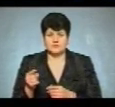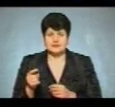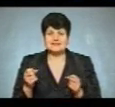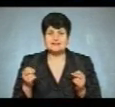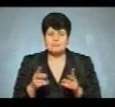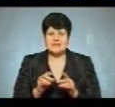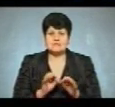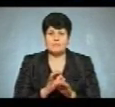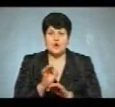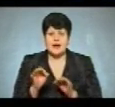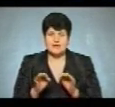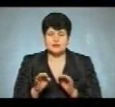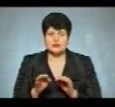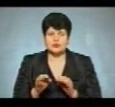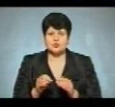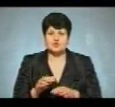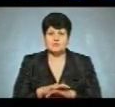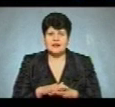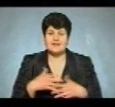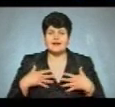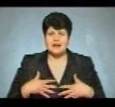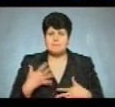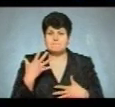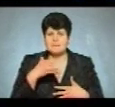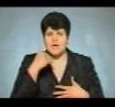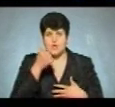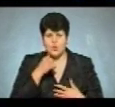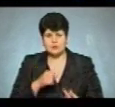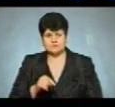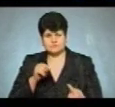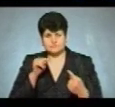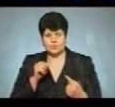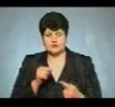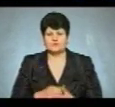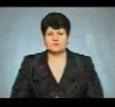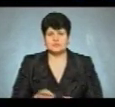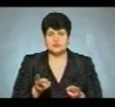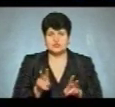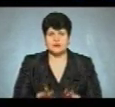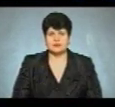спецпроект Суспільного «Крим. 5 років спротиву». Залишайтеся з нами.